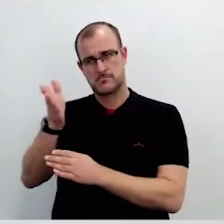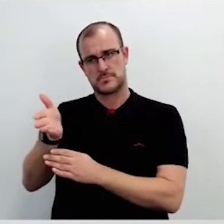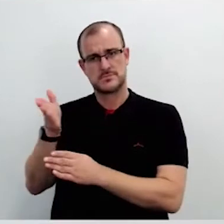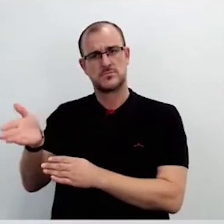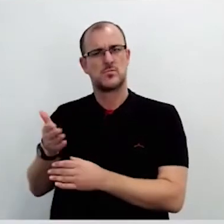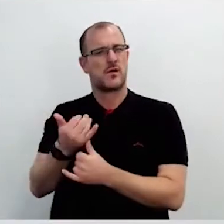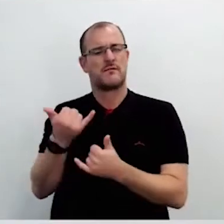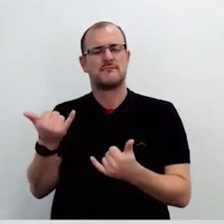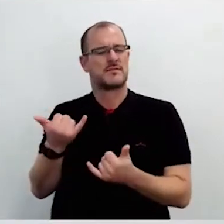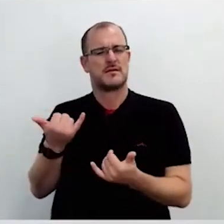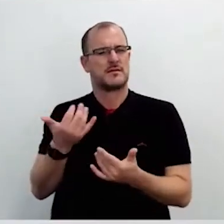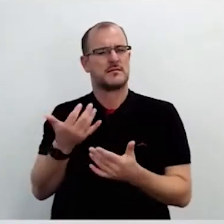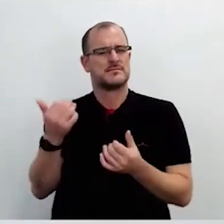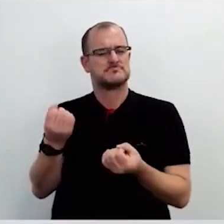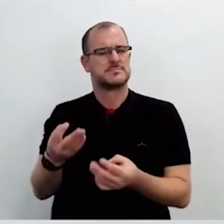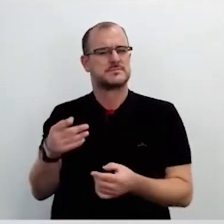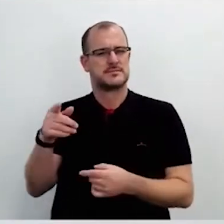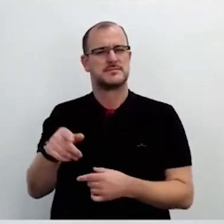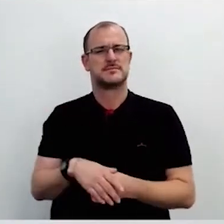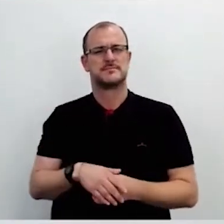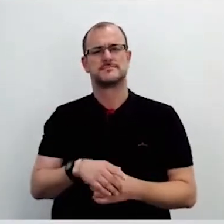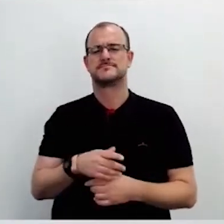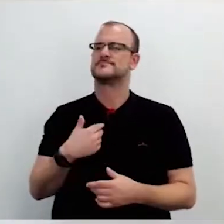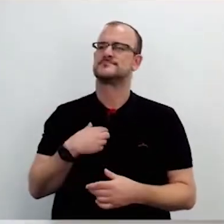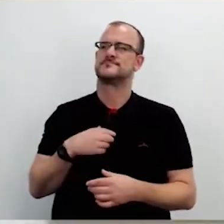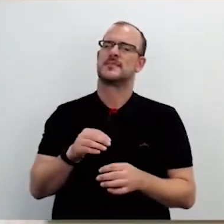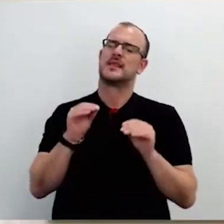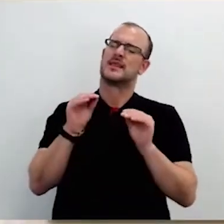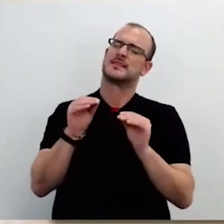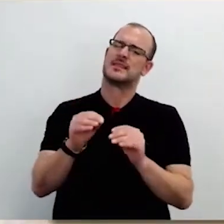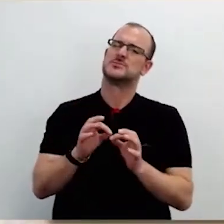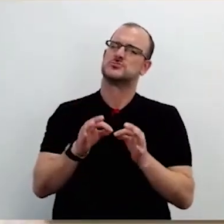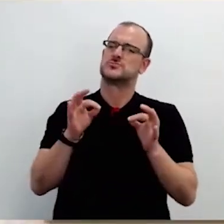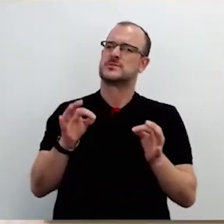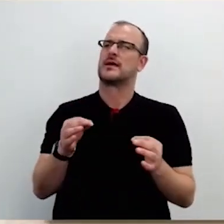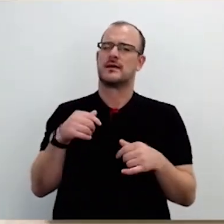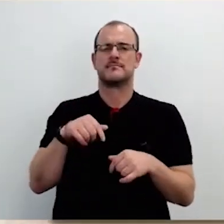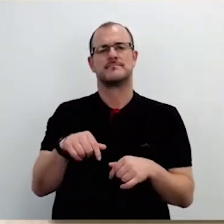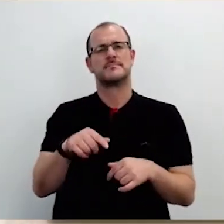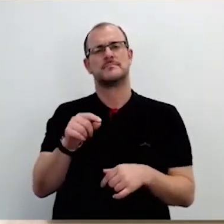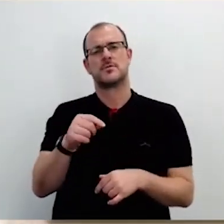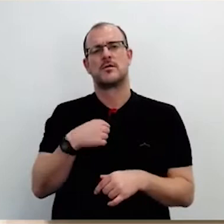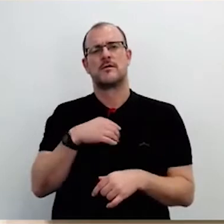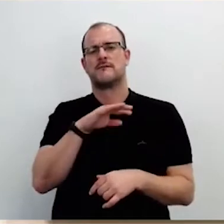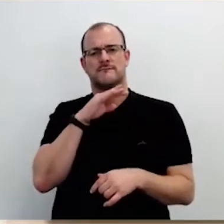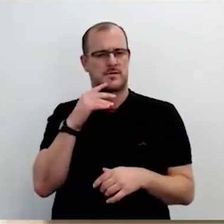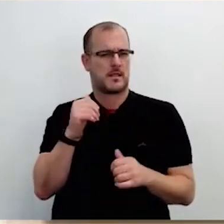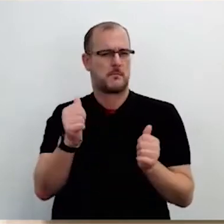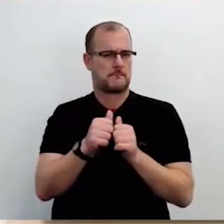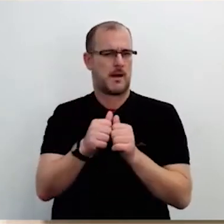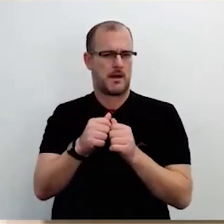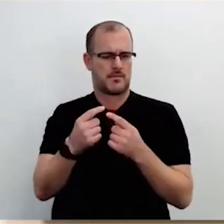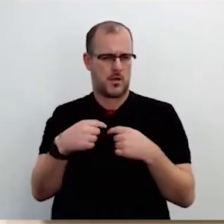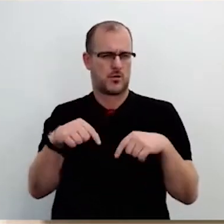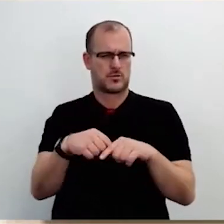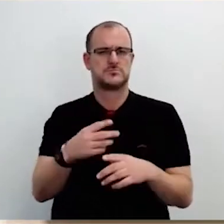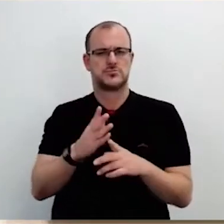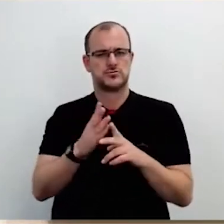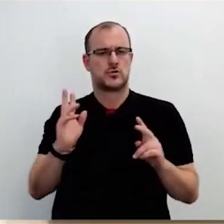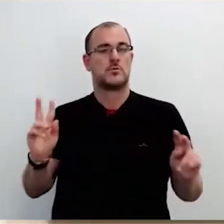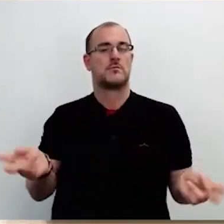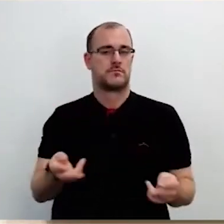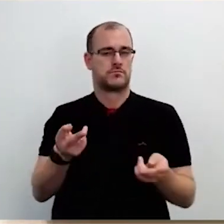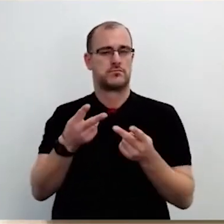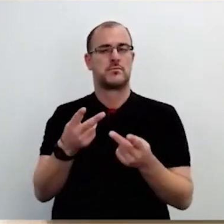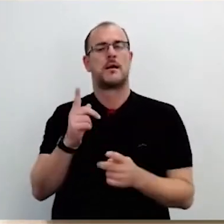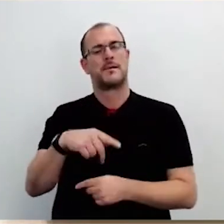Was passiert da? Teach Today ist eine Initiative, die wir, wie gesagt, mit vielen Partnerorganisationen vorantreiben,